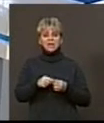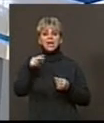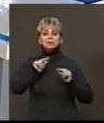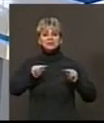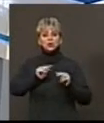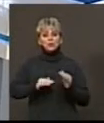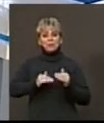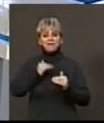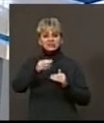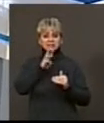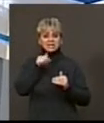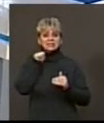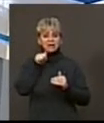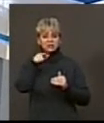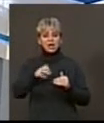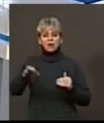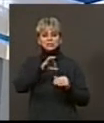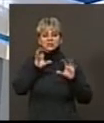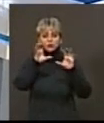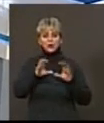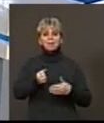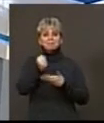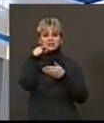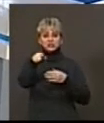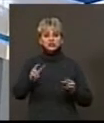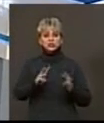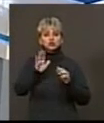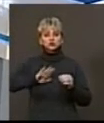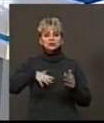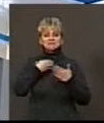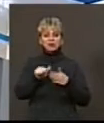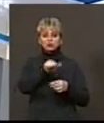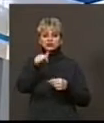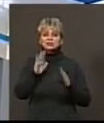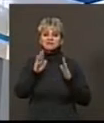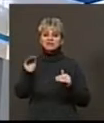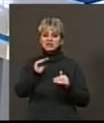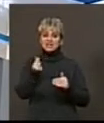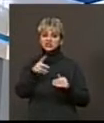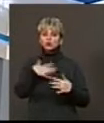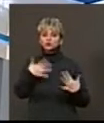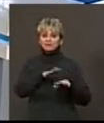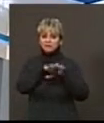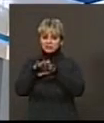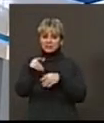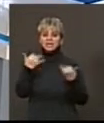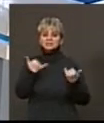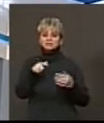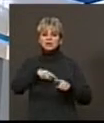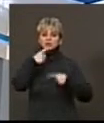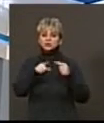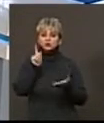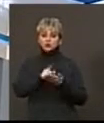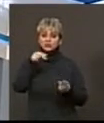Педагогам повысят зарплату завтра, а областной закон о поддержке погорельцев ждет своего часа, ведь федеральные деньги уже выделены. Теперь процедуру